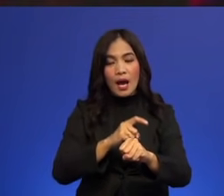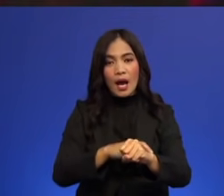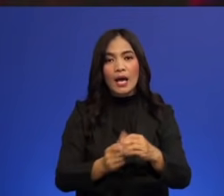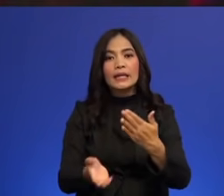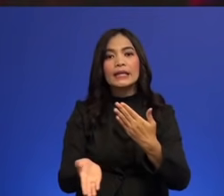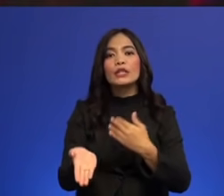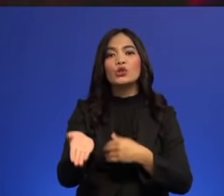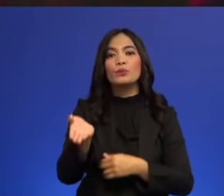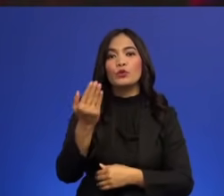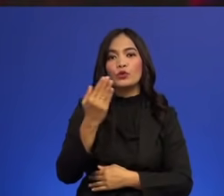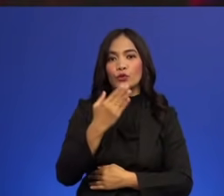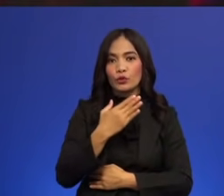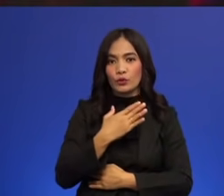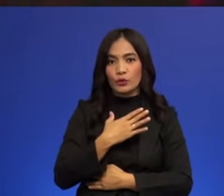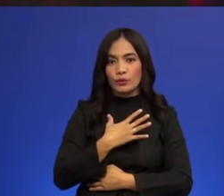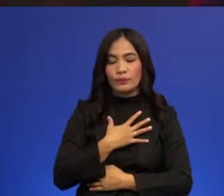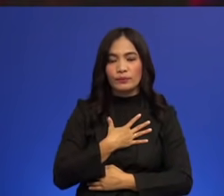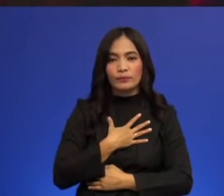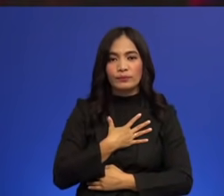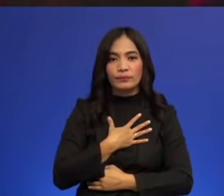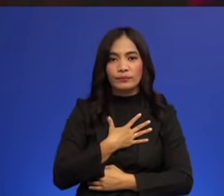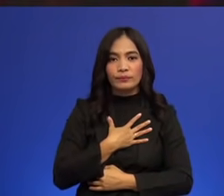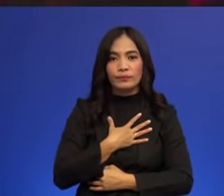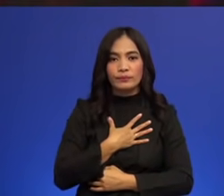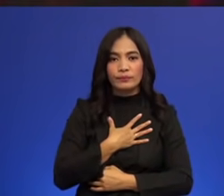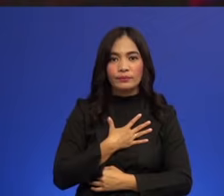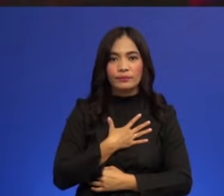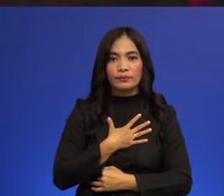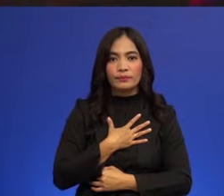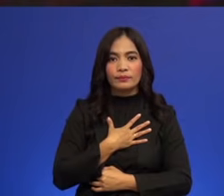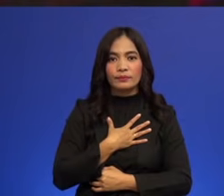masa hidupku.